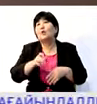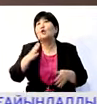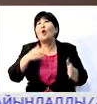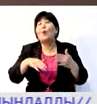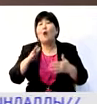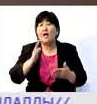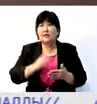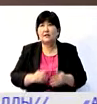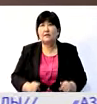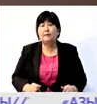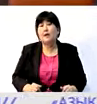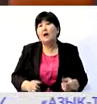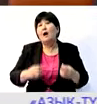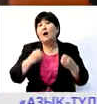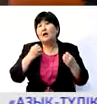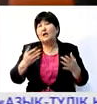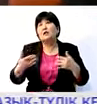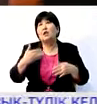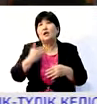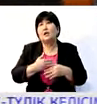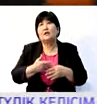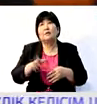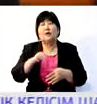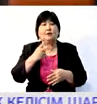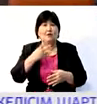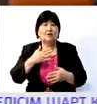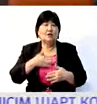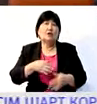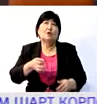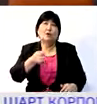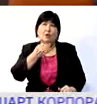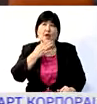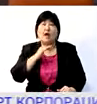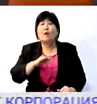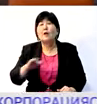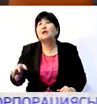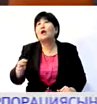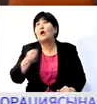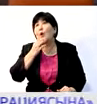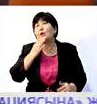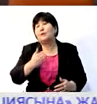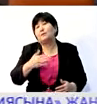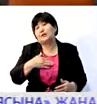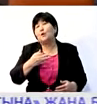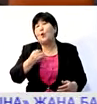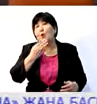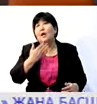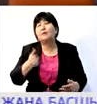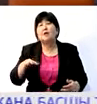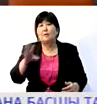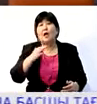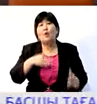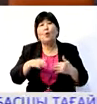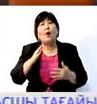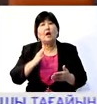қуанышты. Жақсы, енді кинотеатр шүкір, бәрі жақсы, ұнады. Балдарға да ұнап тұр, бізге де ұнап тұр, бәрі қуанып